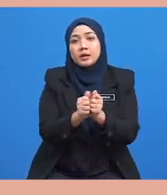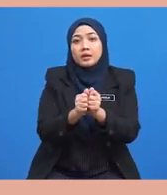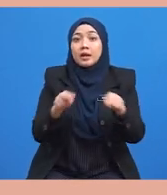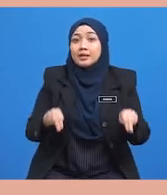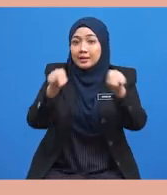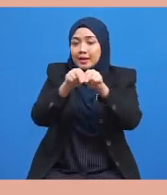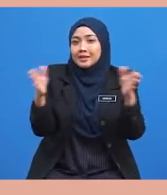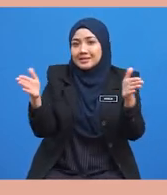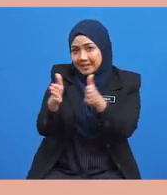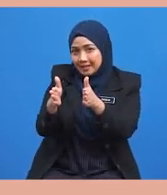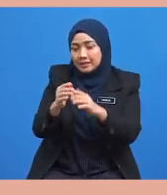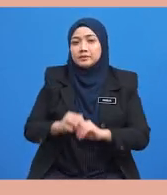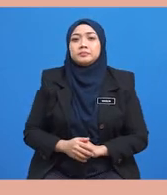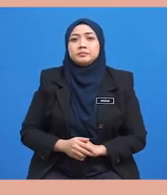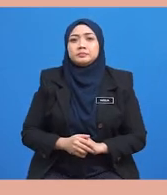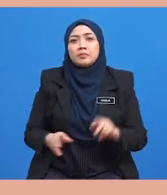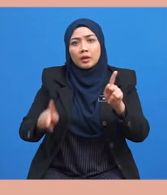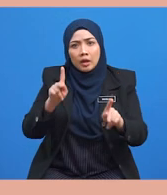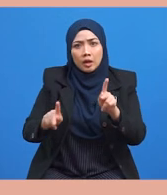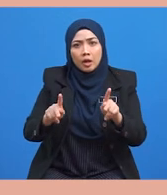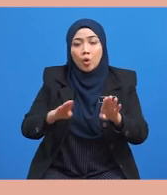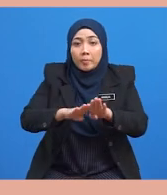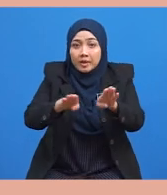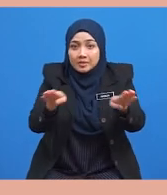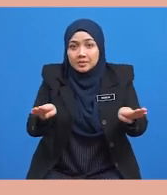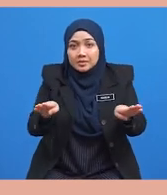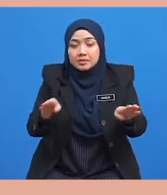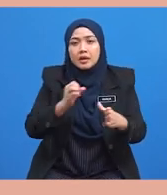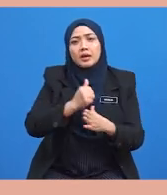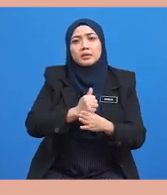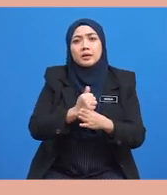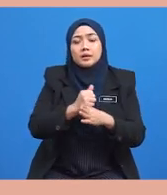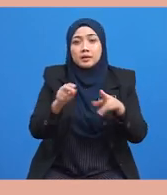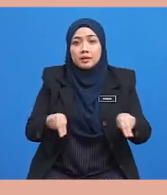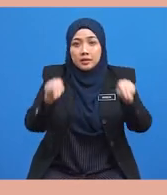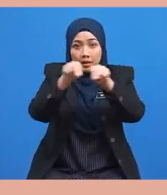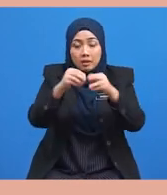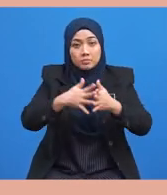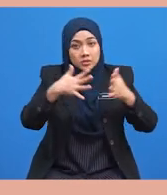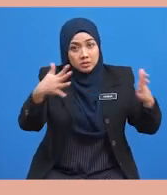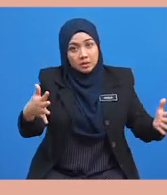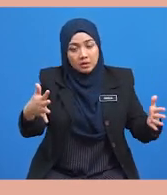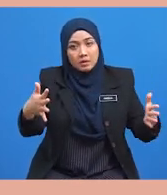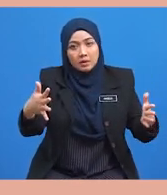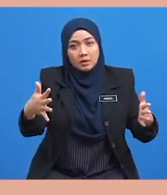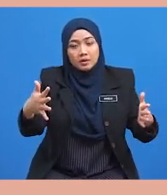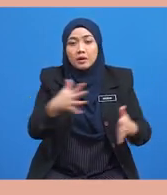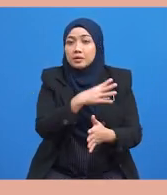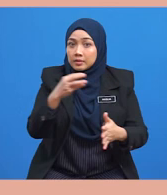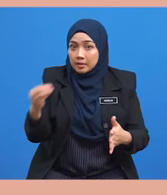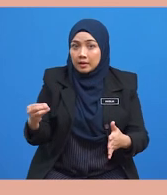cerapan terkecil. Sekiranya beza antara nilai tersebut adalah besar, maka keadaan